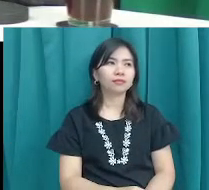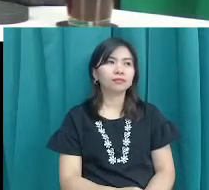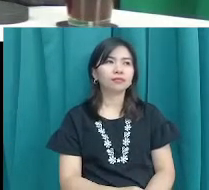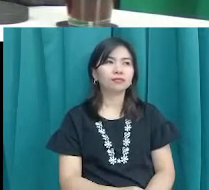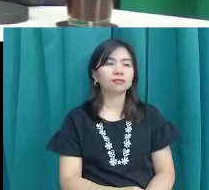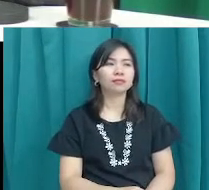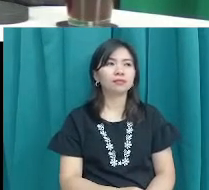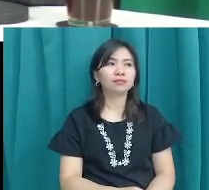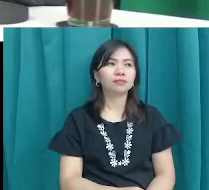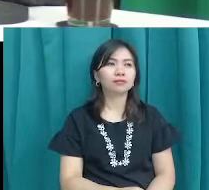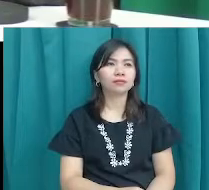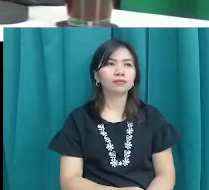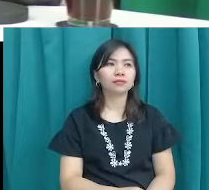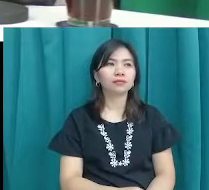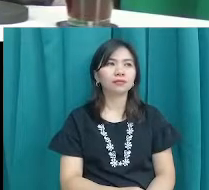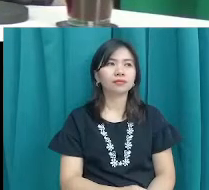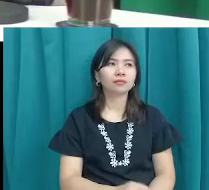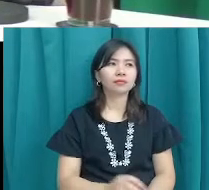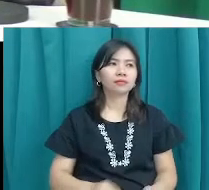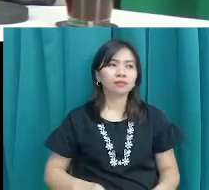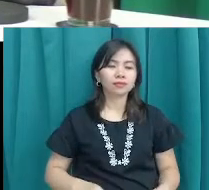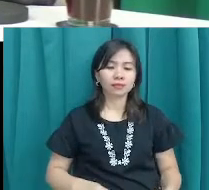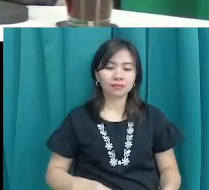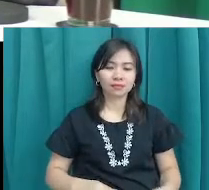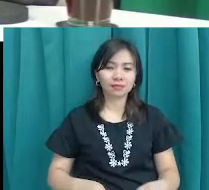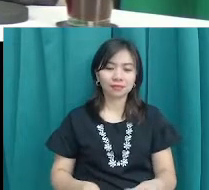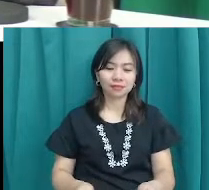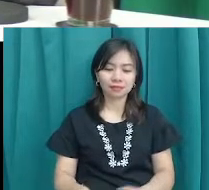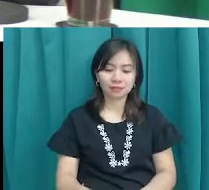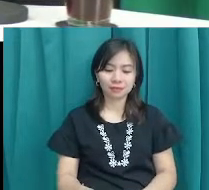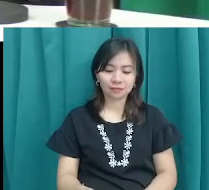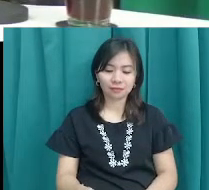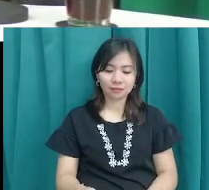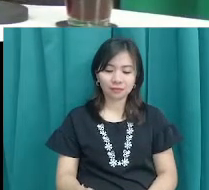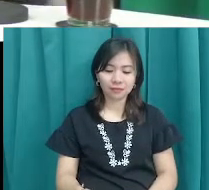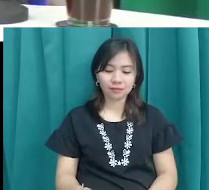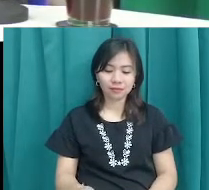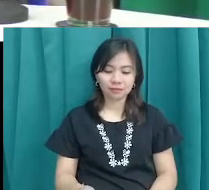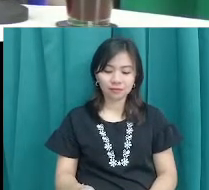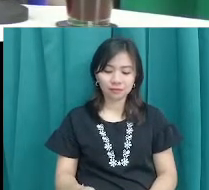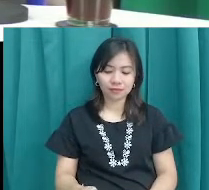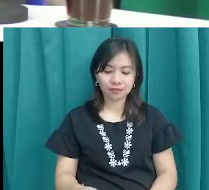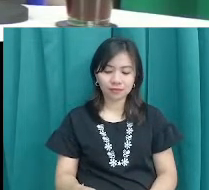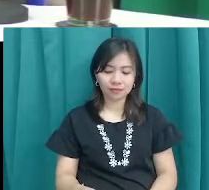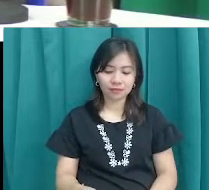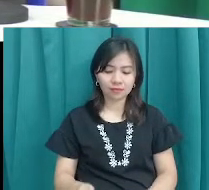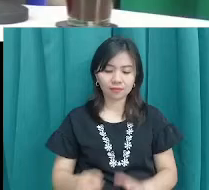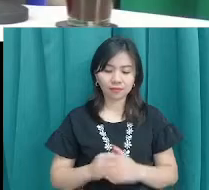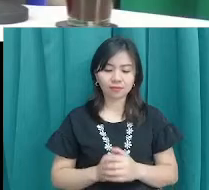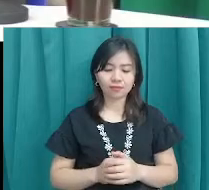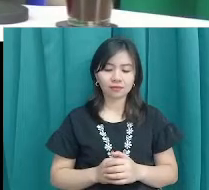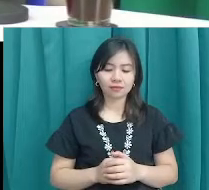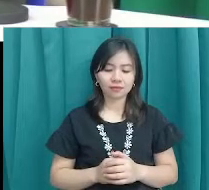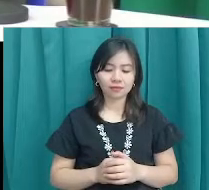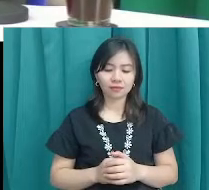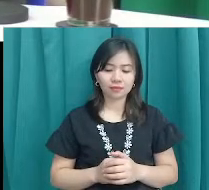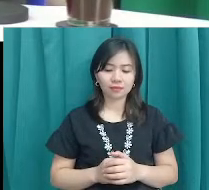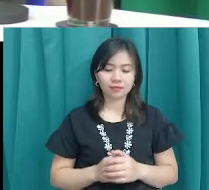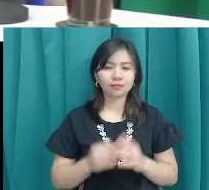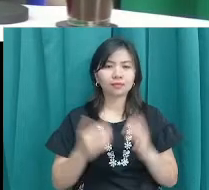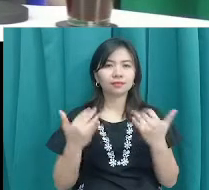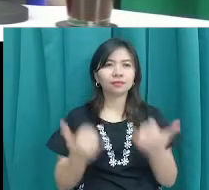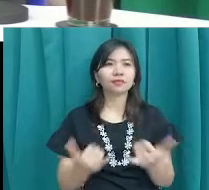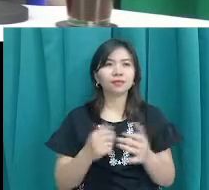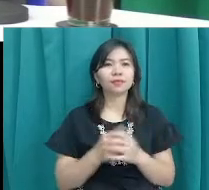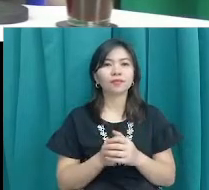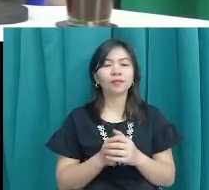ko yung noun ng intelektual. Noun, basta yun na yun. Naiintindihan nyo na ako. Alright? So, yun sinasabi ko sa inyo mga kapatid. Now, kaya